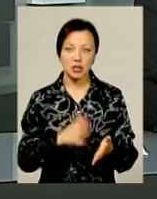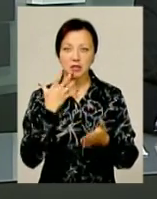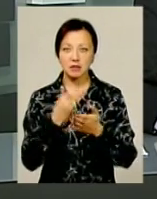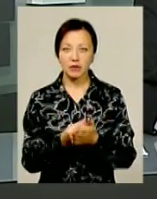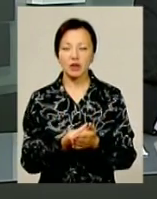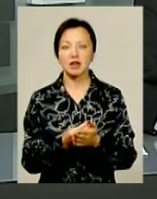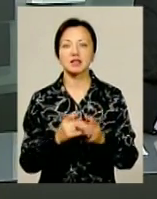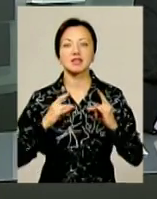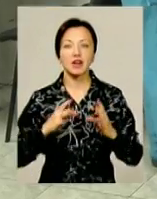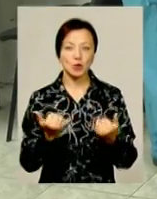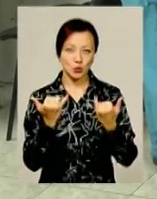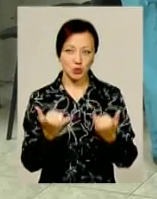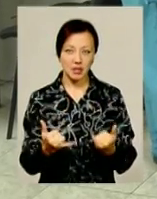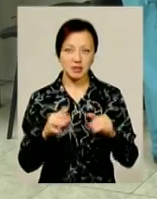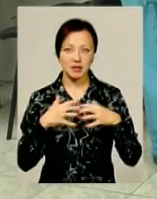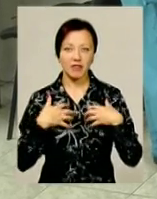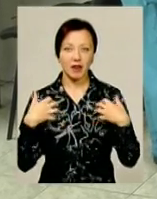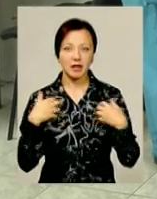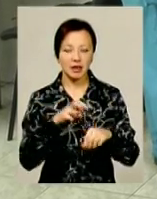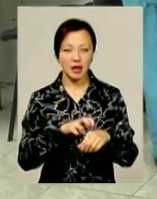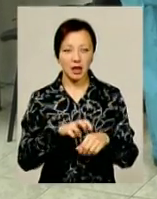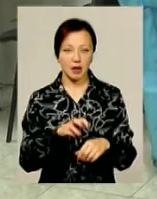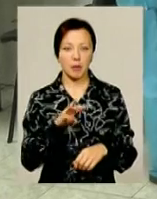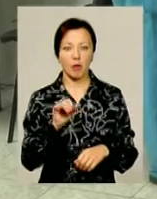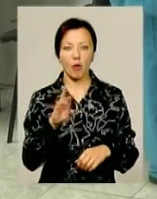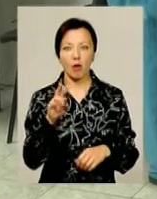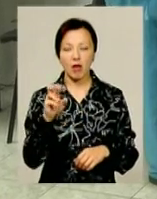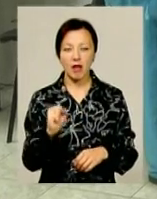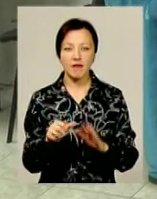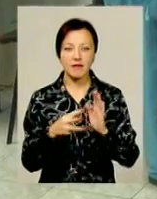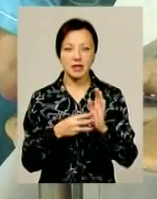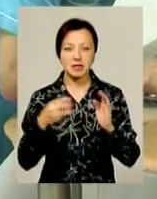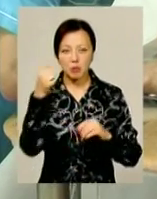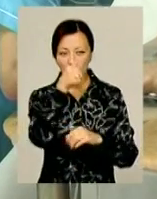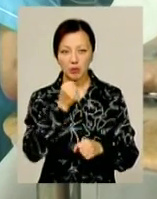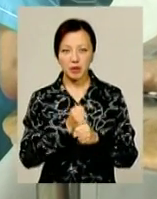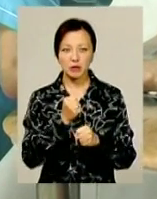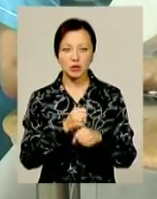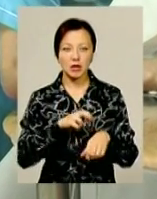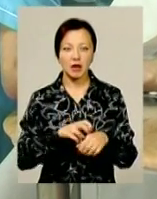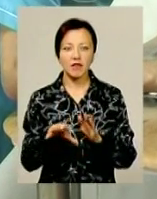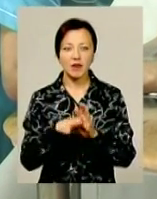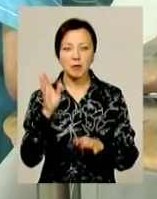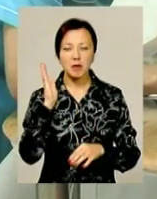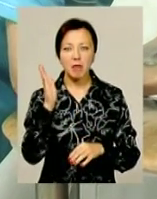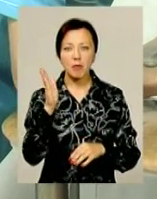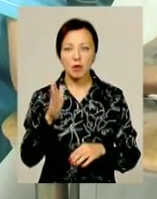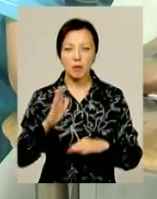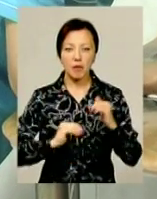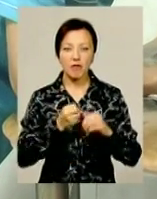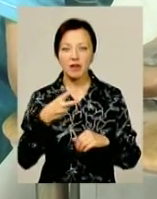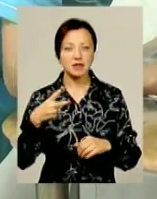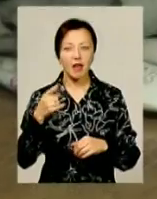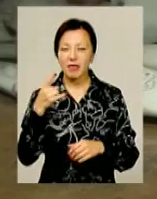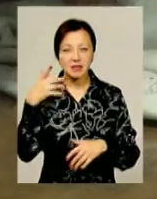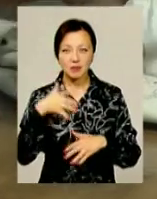сучасні айболити. Микола Яценко вже 8 років працює ветлікарем. Зізнається, вибір майбутньої професії був радше несвідомий.